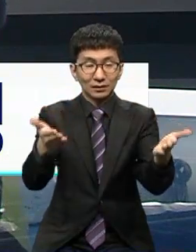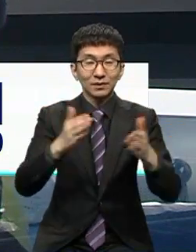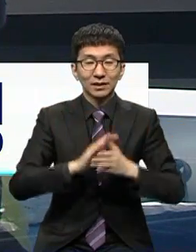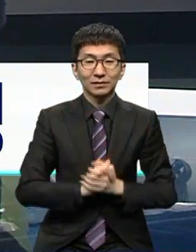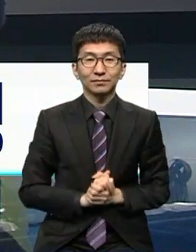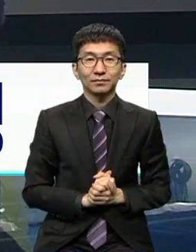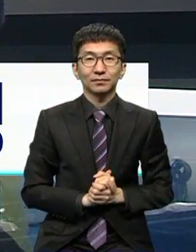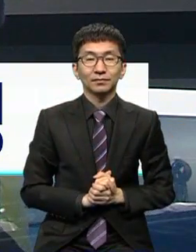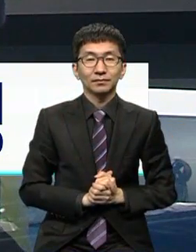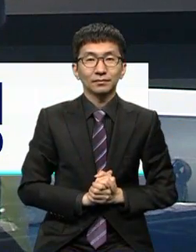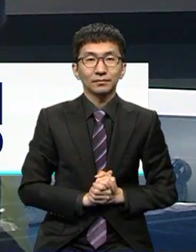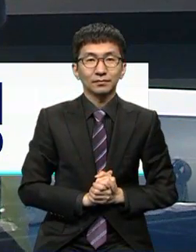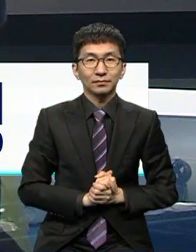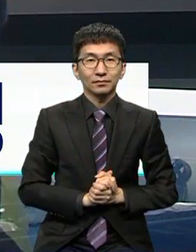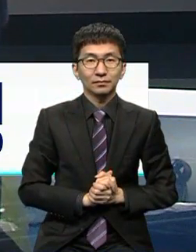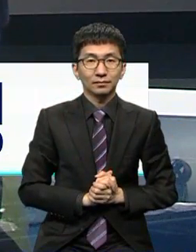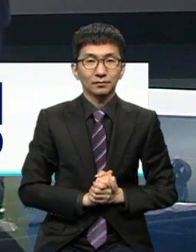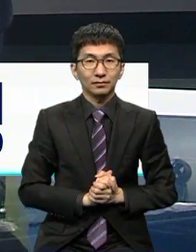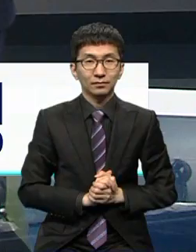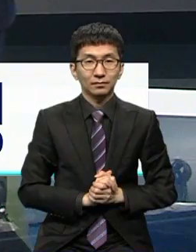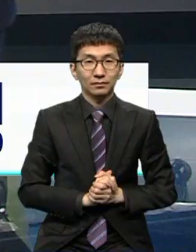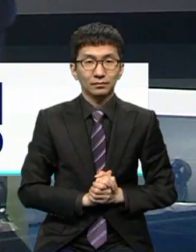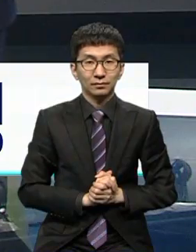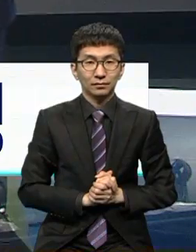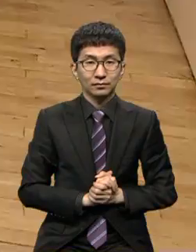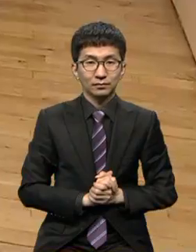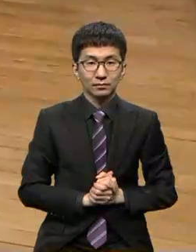한상우 기자가 차례로 짚어보겠습니다.